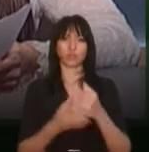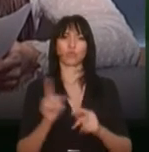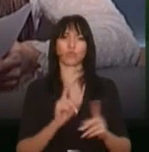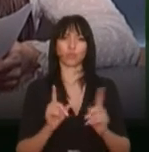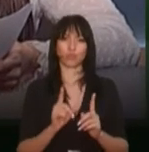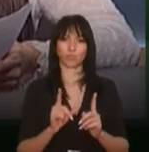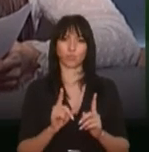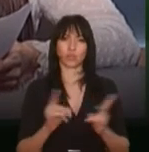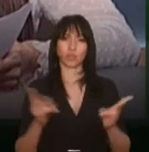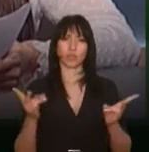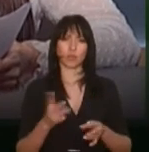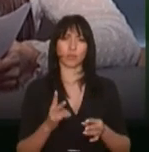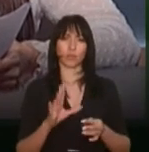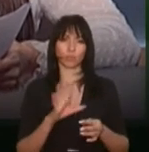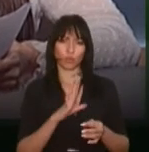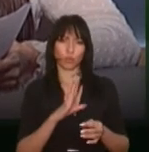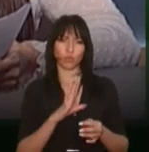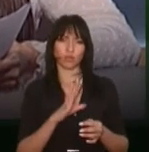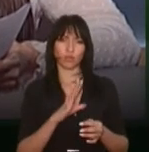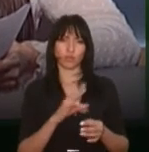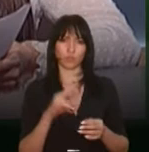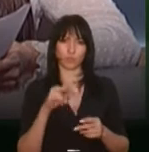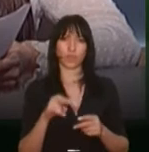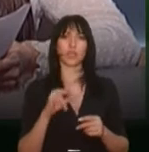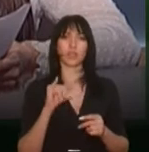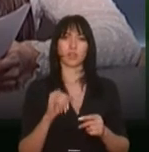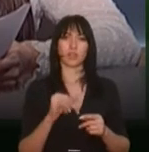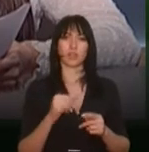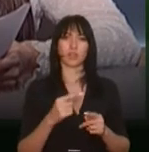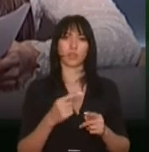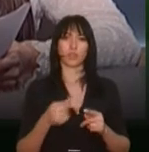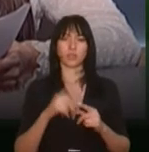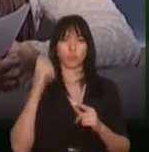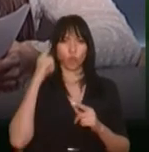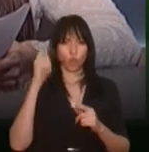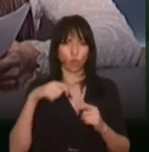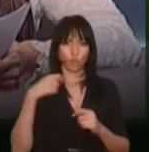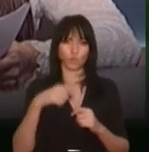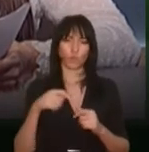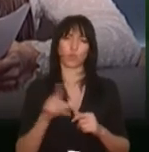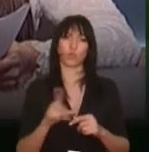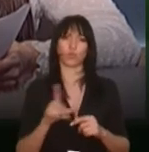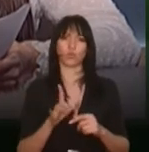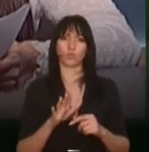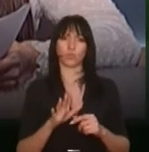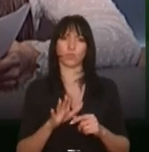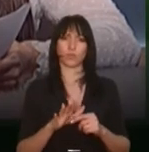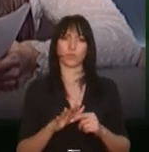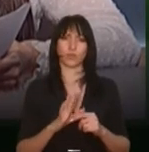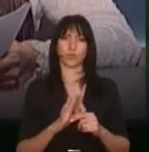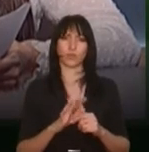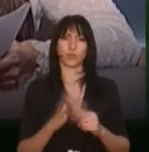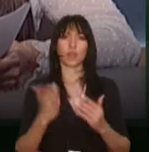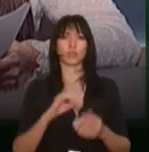травма викликає сумнів у батьків, там дитина десь головою вдарилася, або десь грудною клітиною сильно вдарилася,